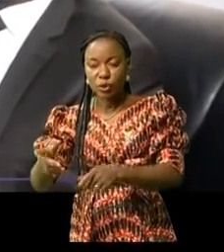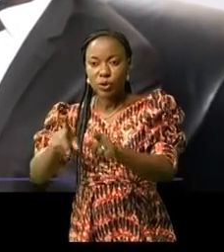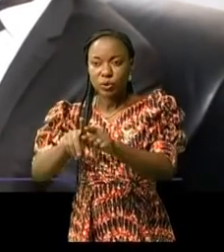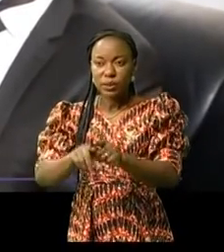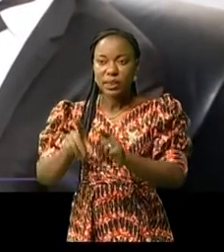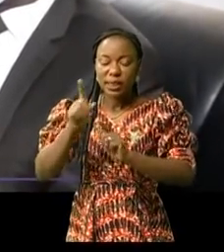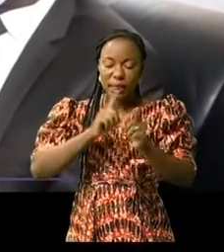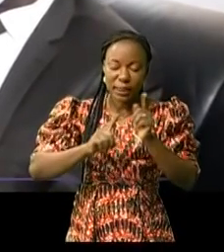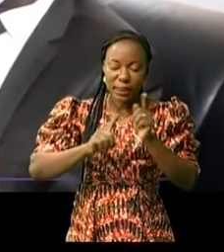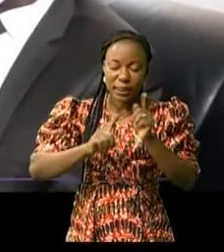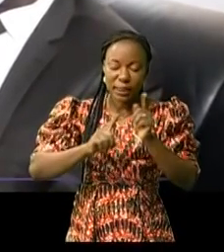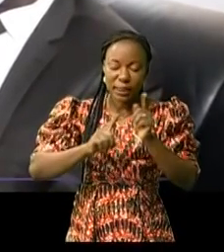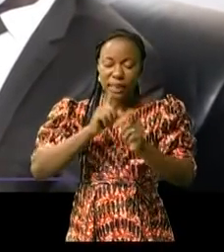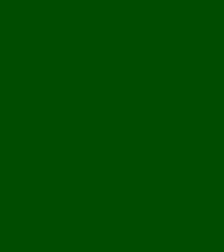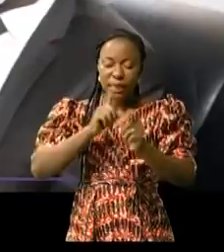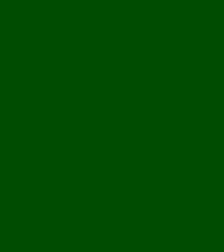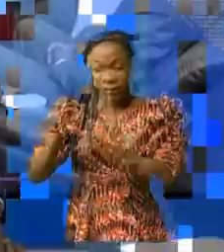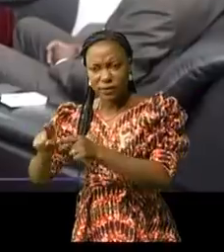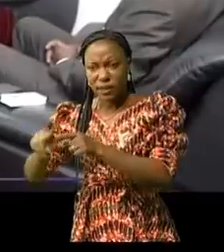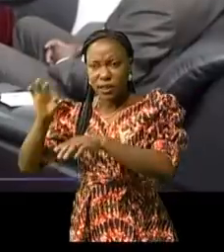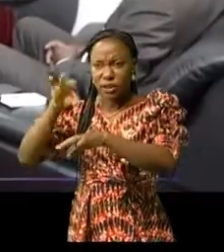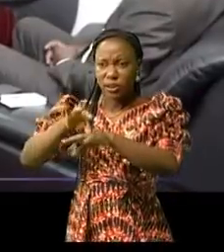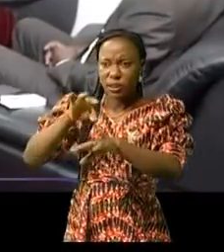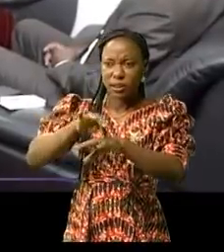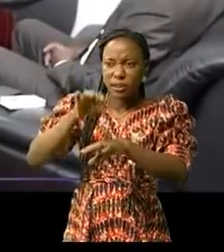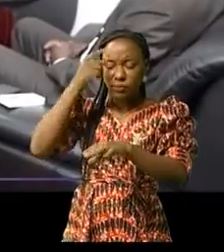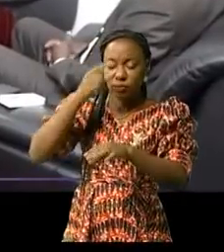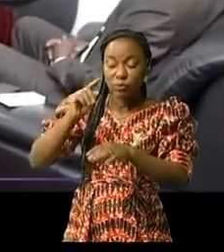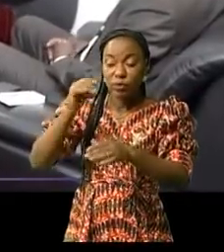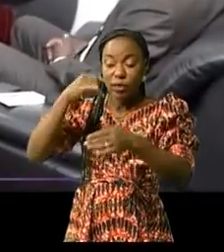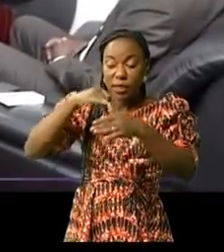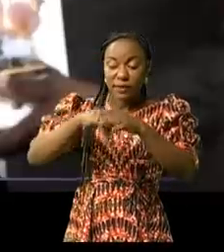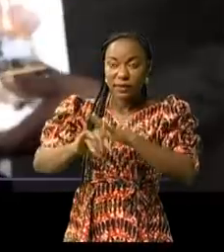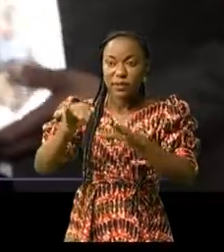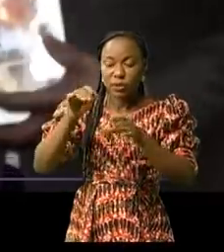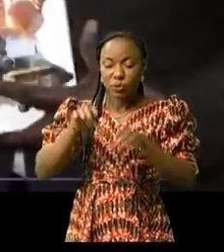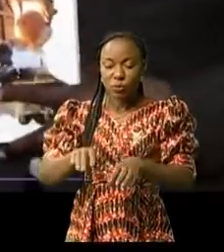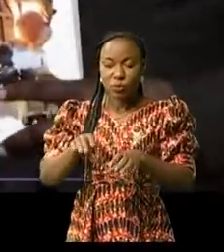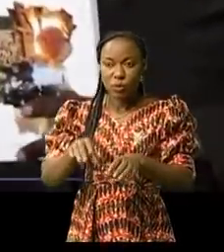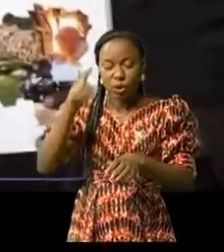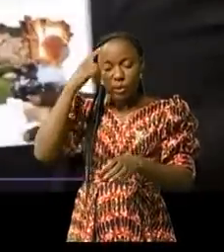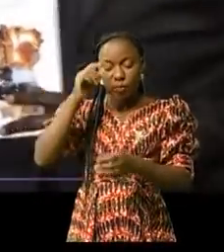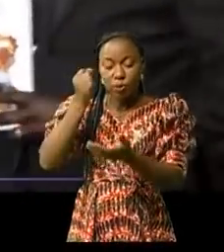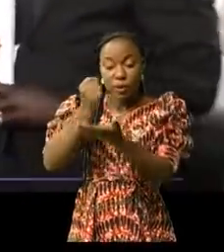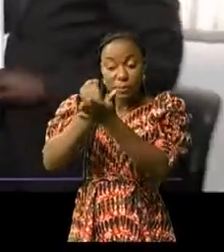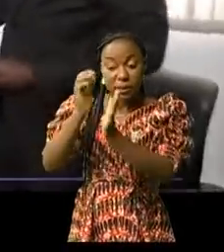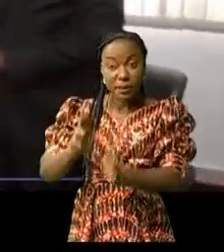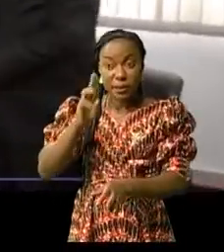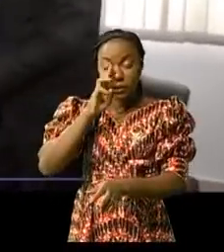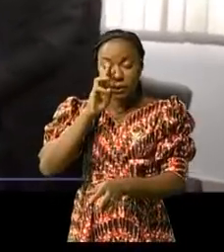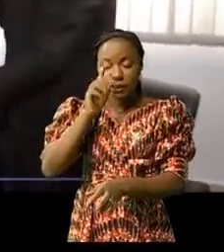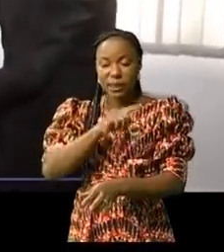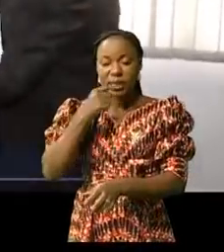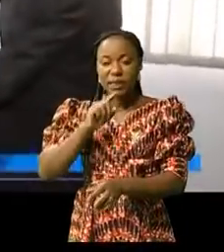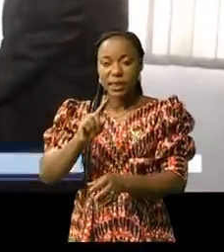qui indique que lesdits opportunité pour investir en rdc où les diplomates nigérians les opérateurs